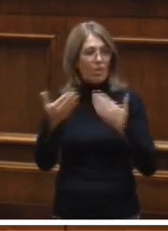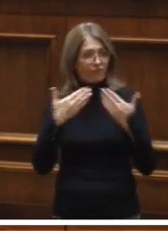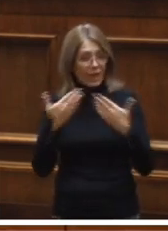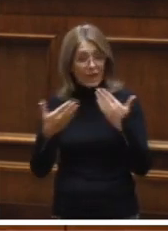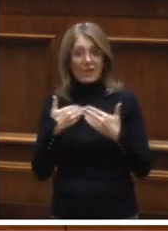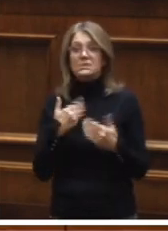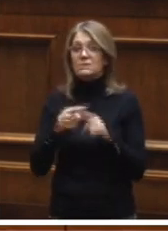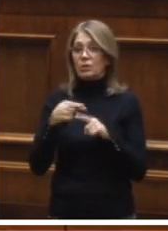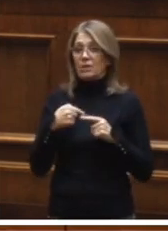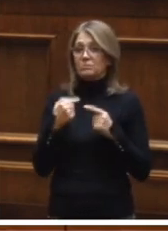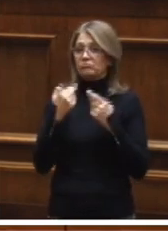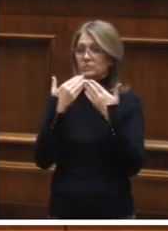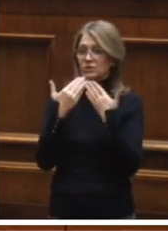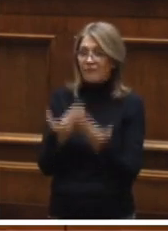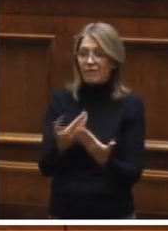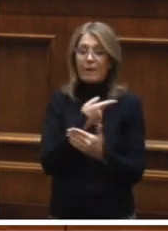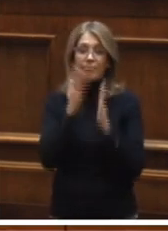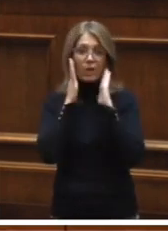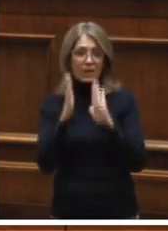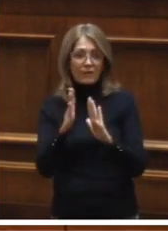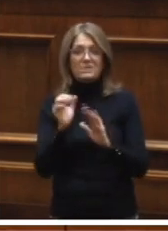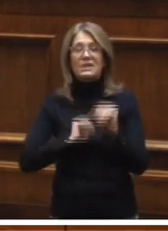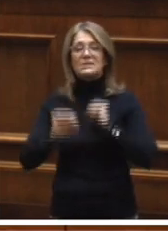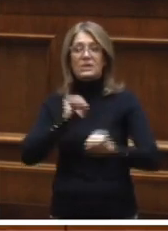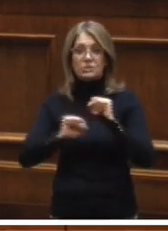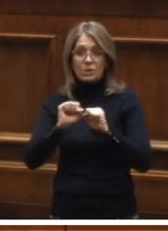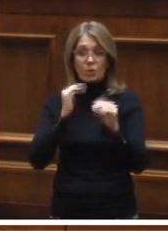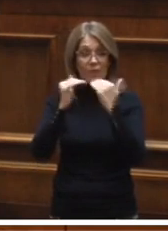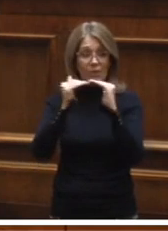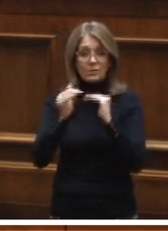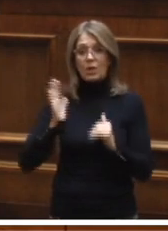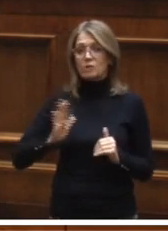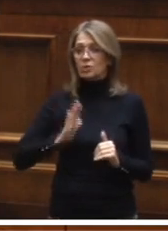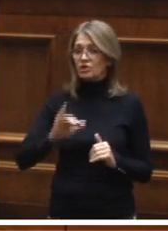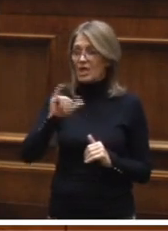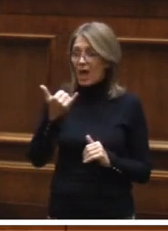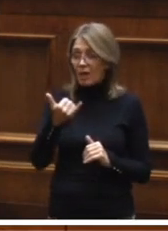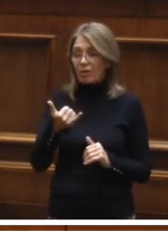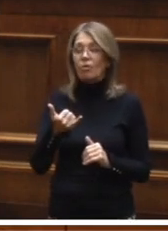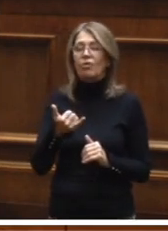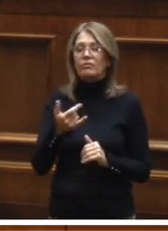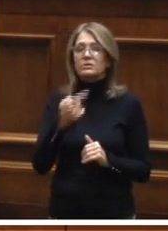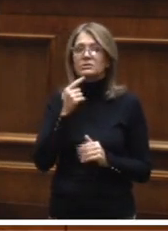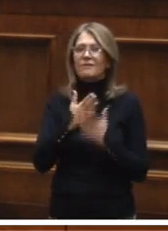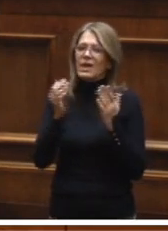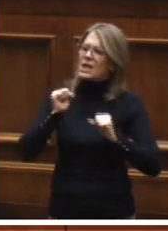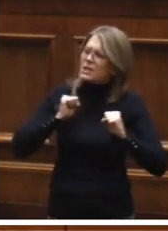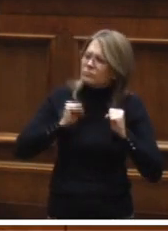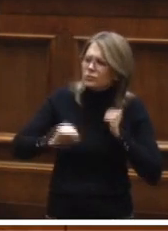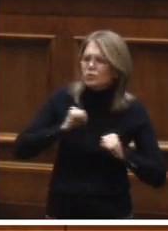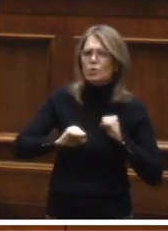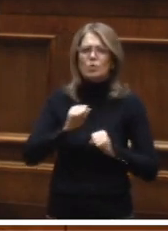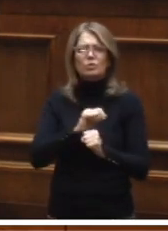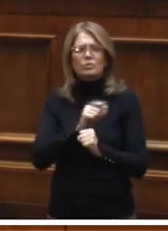zahvaljujem poverenici za zaštitu ravnopravnosti, gospođi Janković, na ogromnom trudu koji je njena